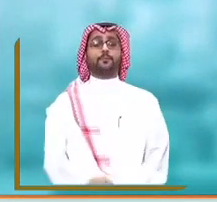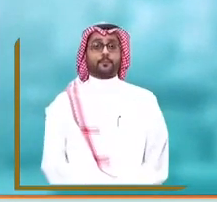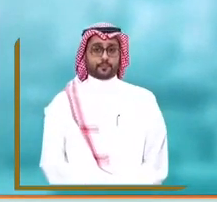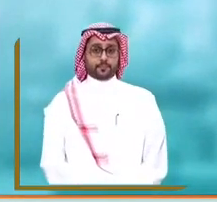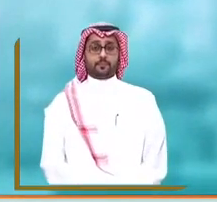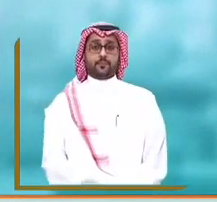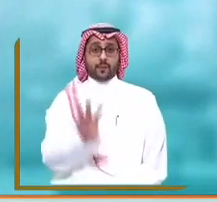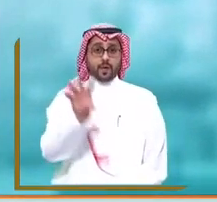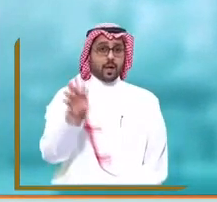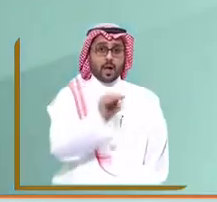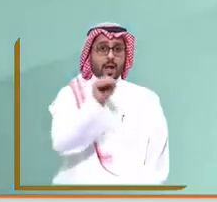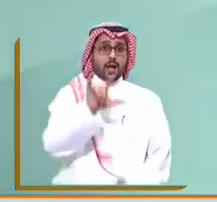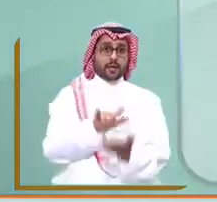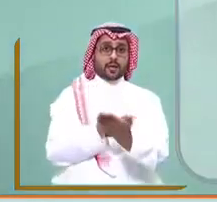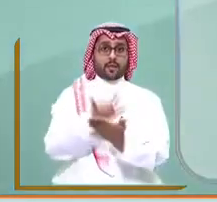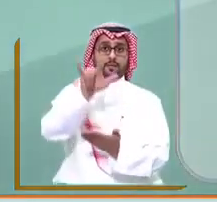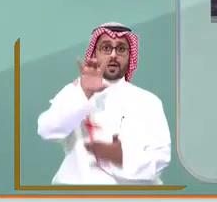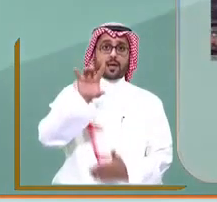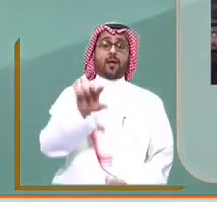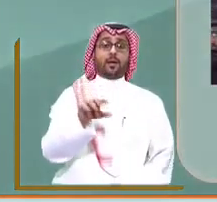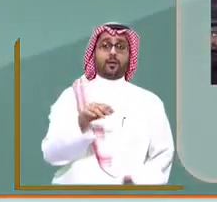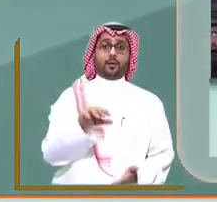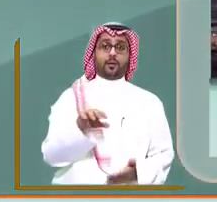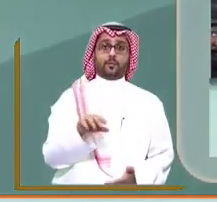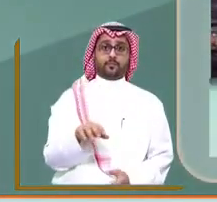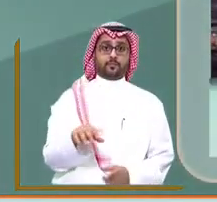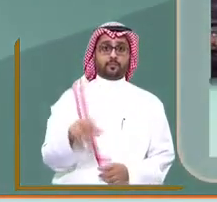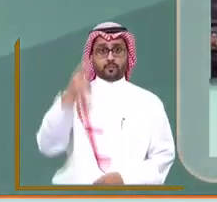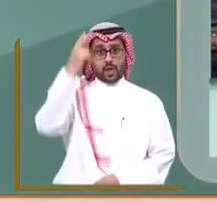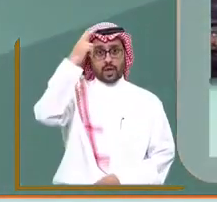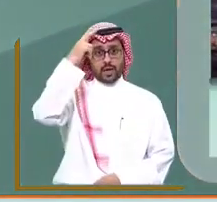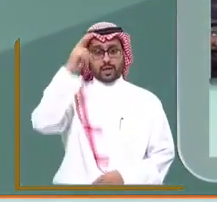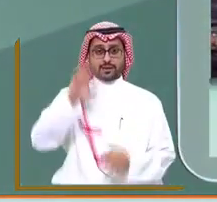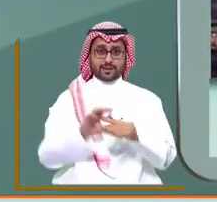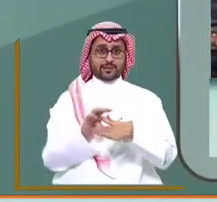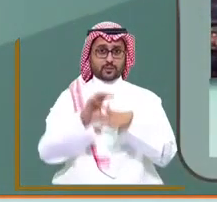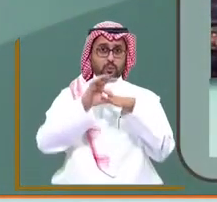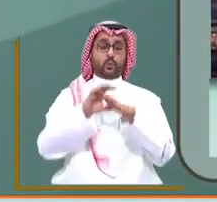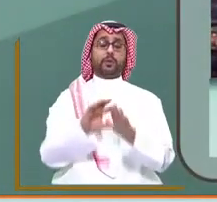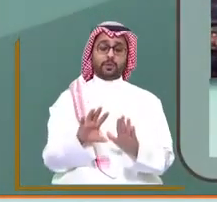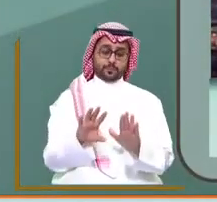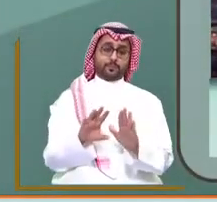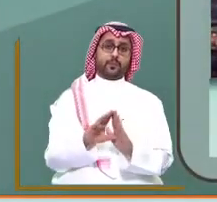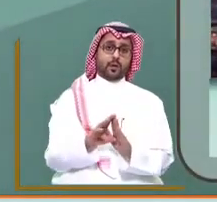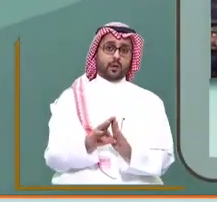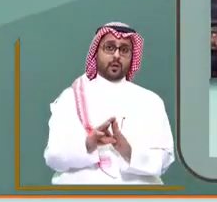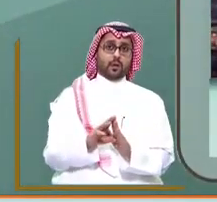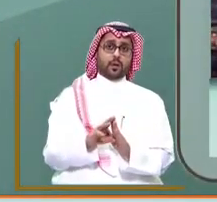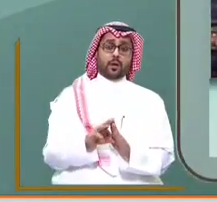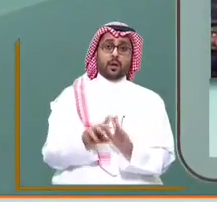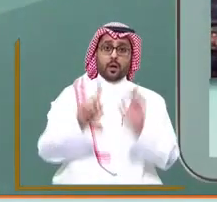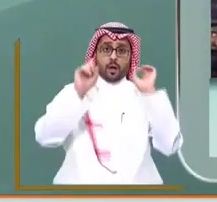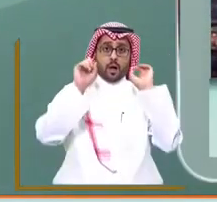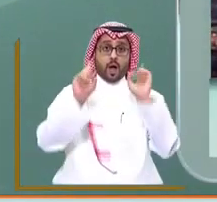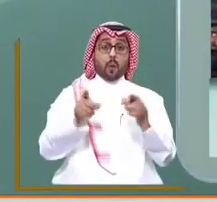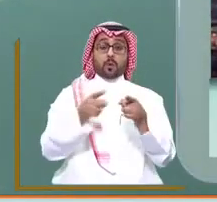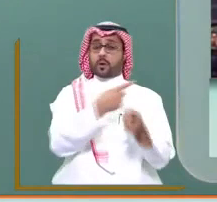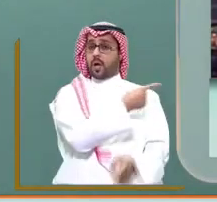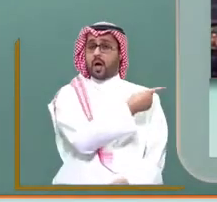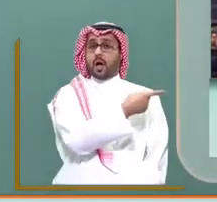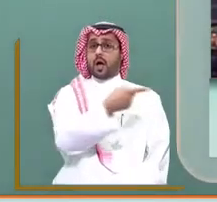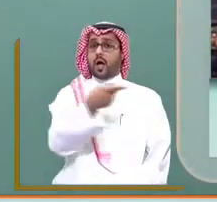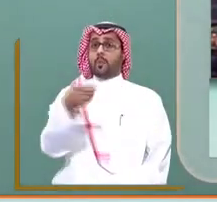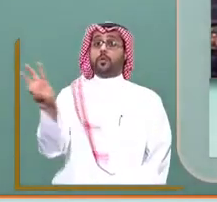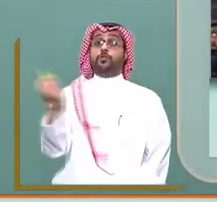تفضلت، الهيئة العامة للطيران المدني عممت اليوم على الناقلات الوطنية وشركات